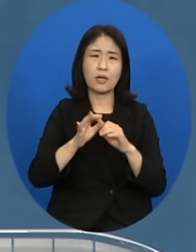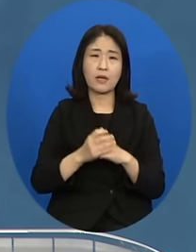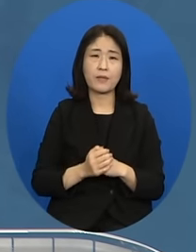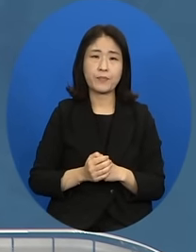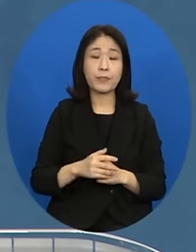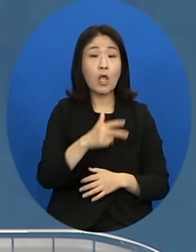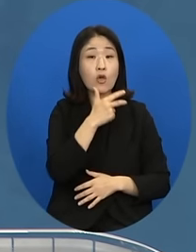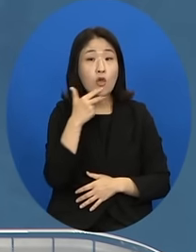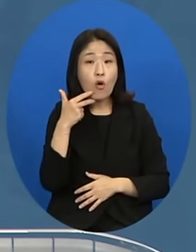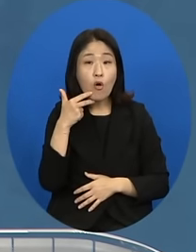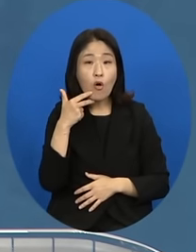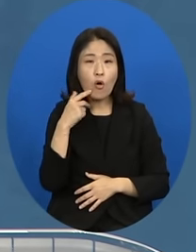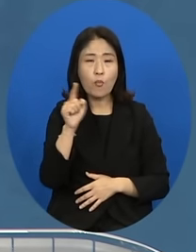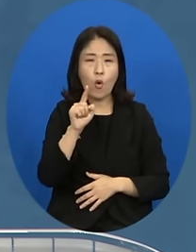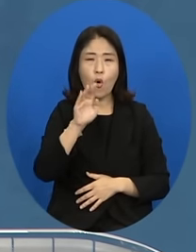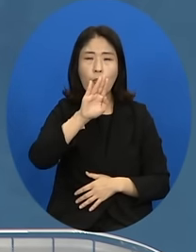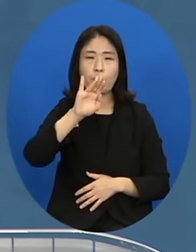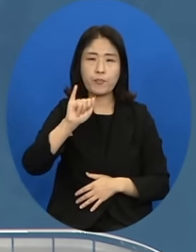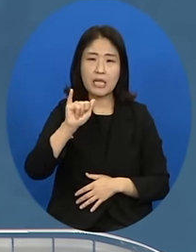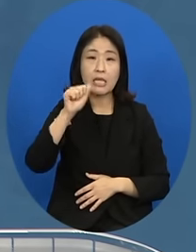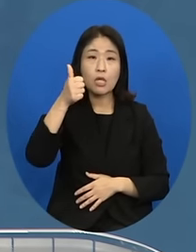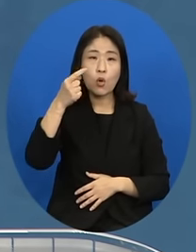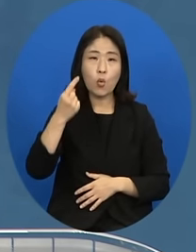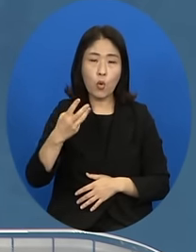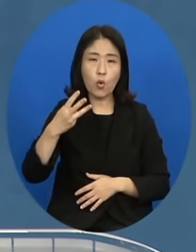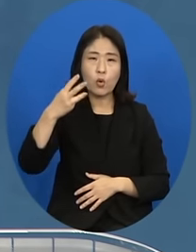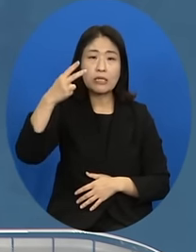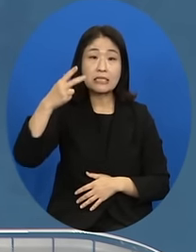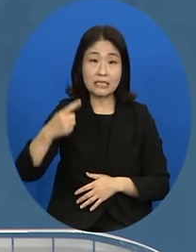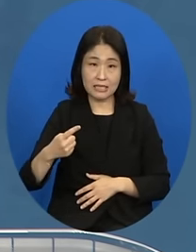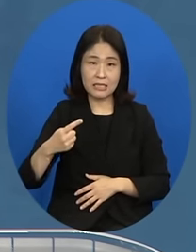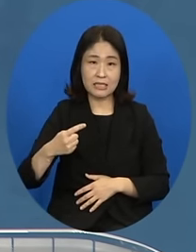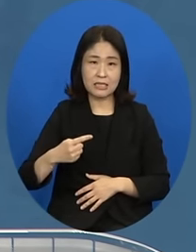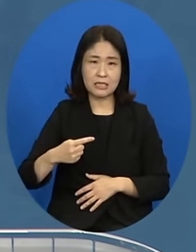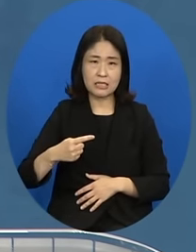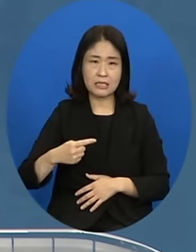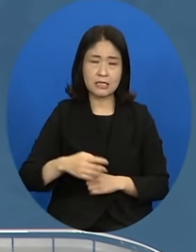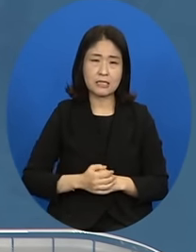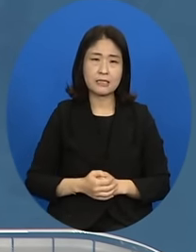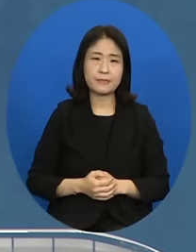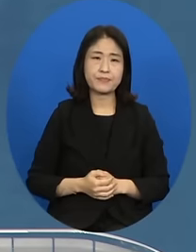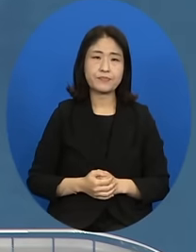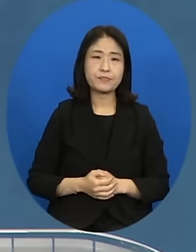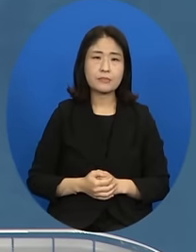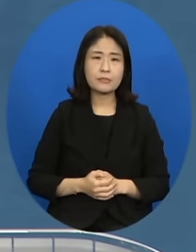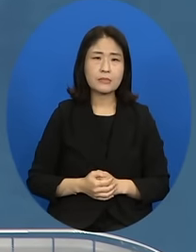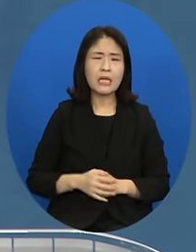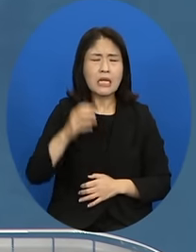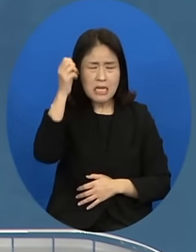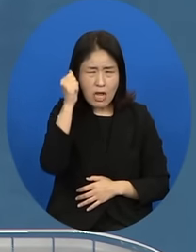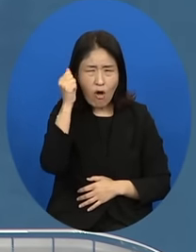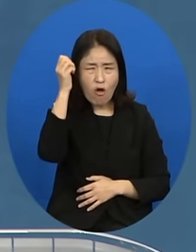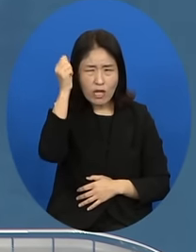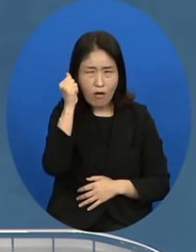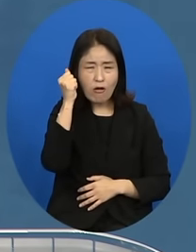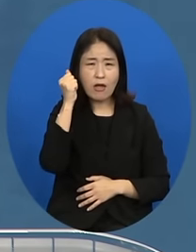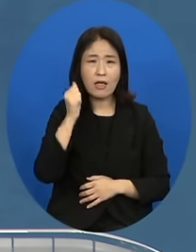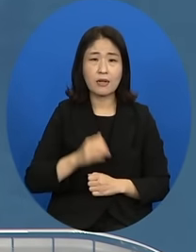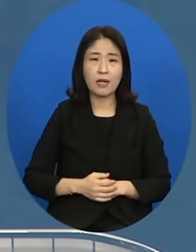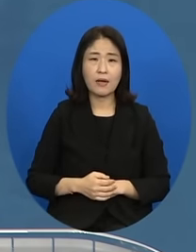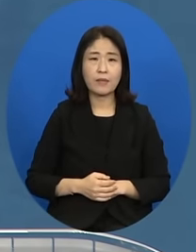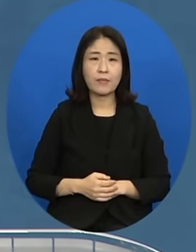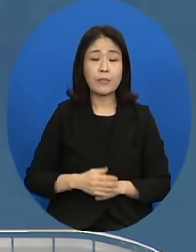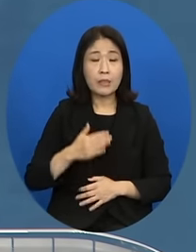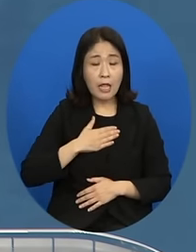영어로는 behold입니다. 볼지어다, 이것은 강조하시는 거예요. 잊지 말라는 거예요. 내가